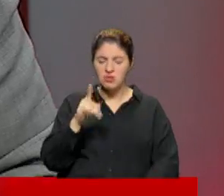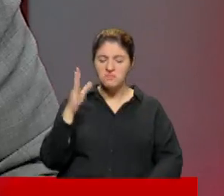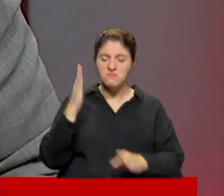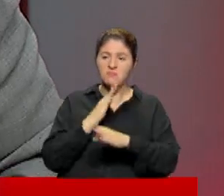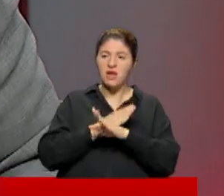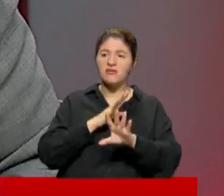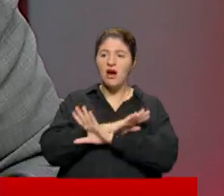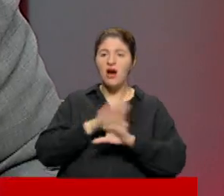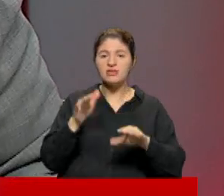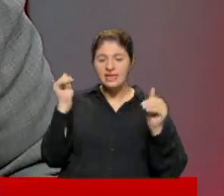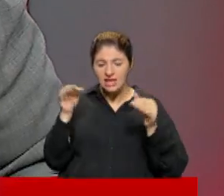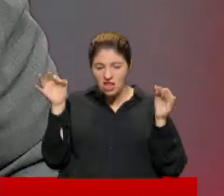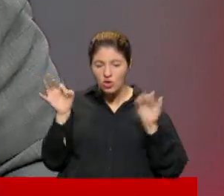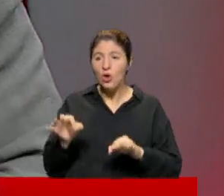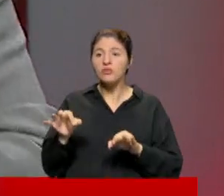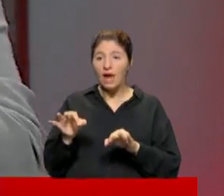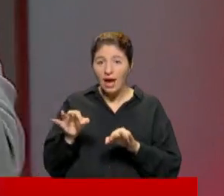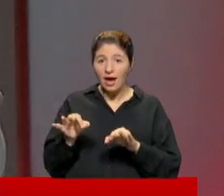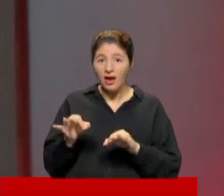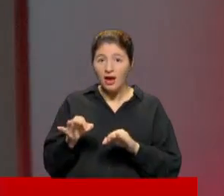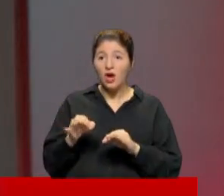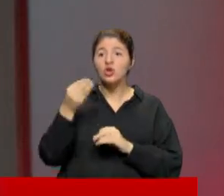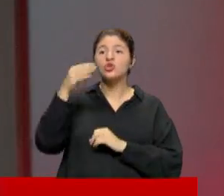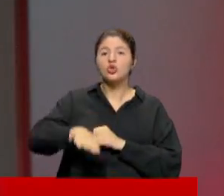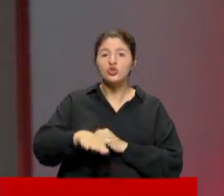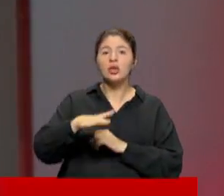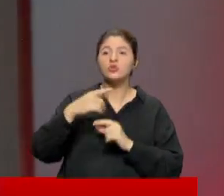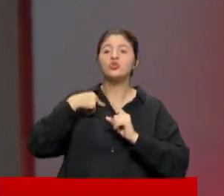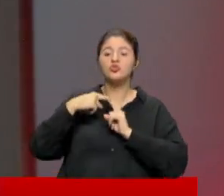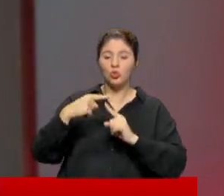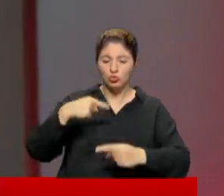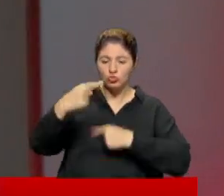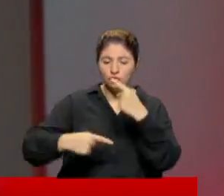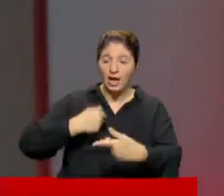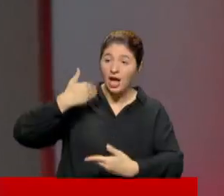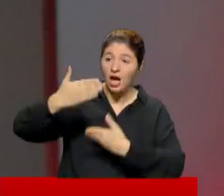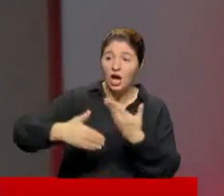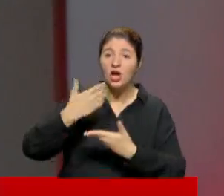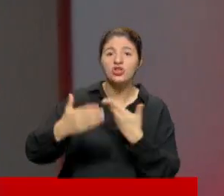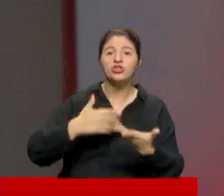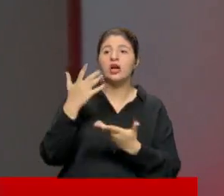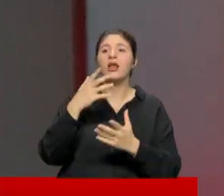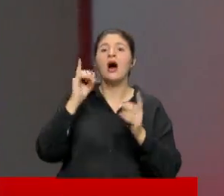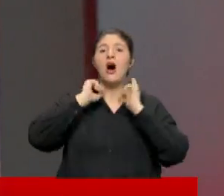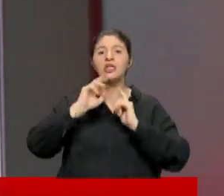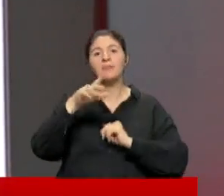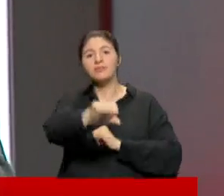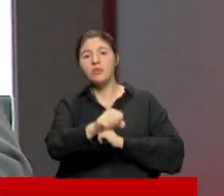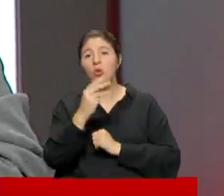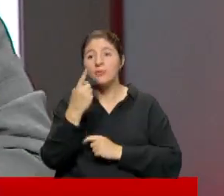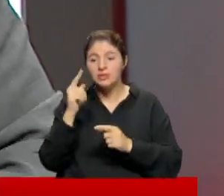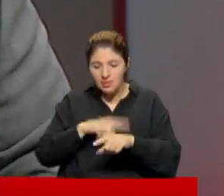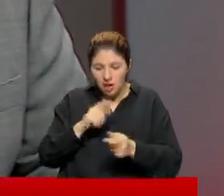memlekette artık gelinen nokta çocuklarımızın torunlarımızın geleceğinin ipotek altına alındığı bir noktaya